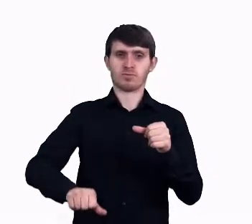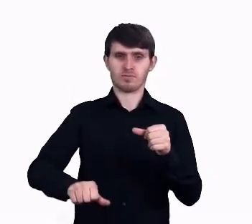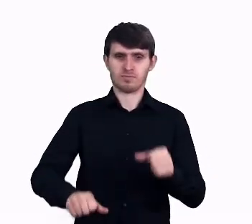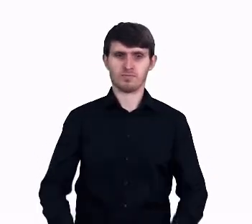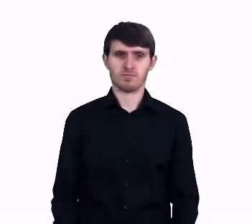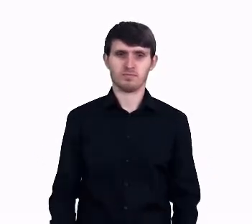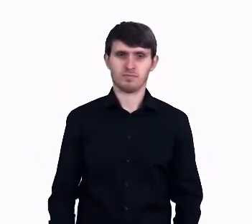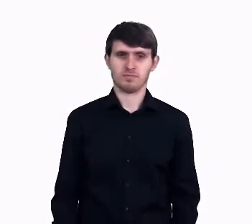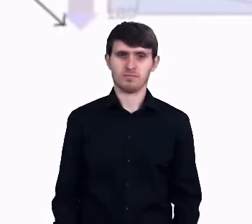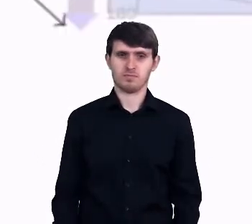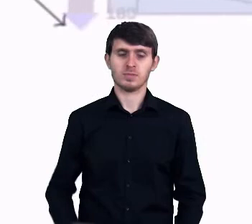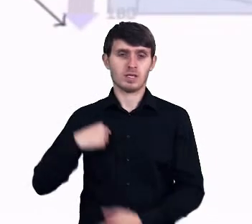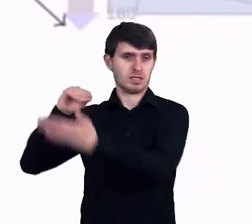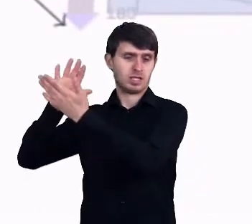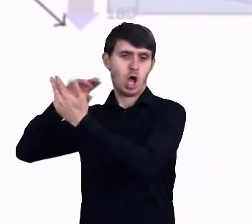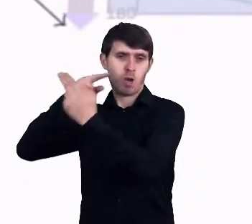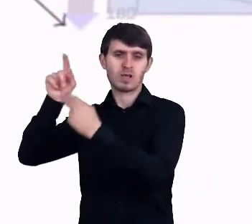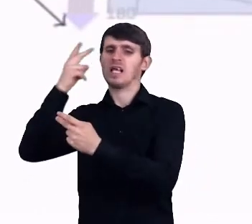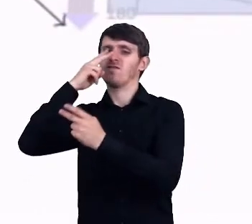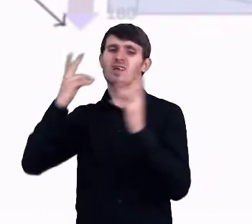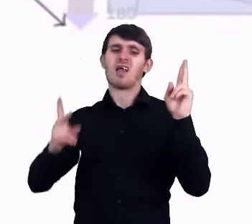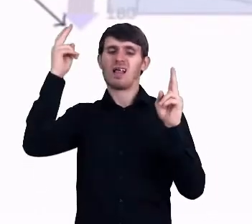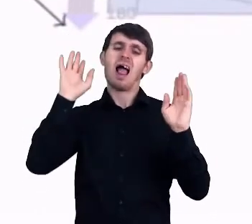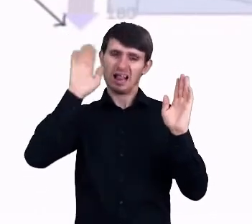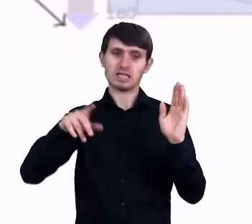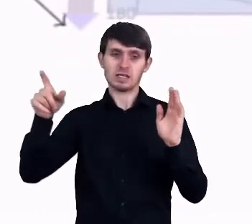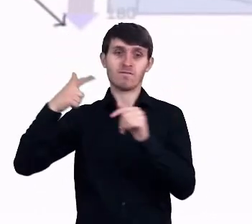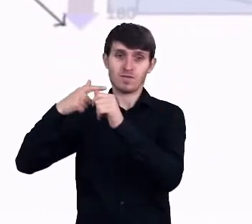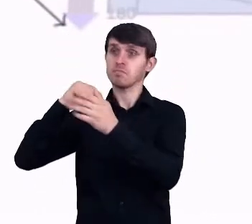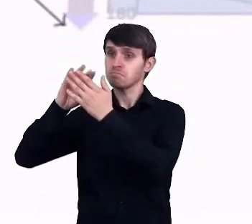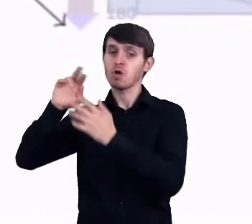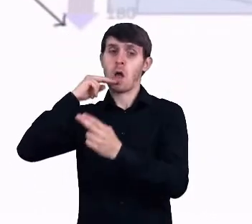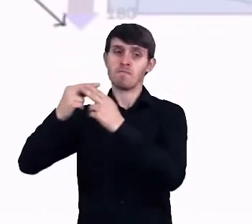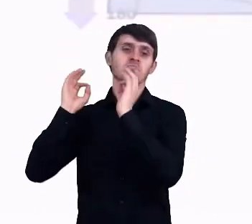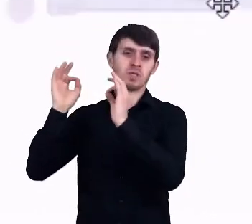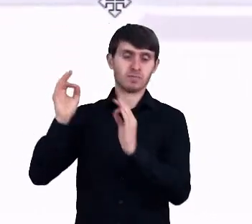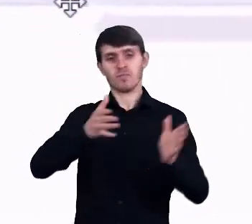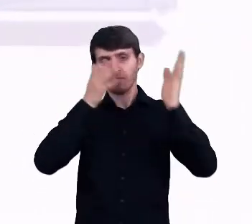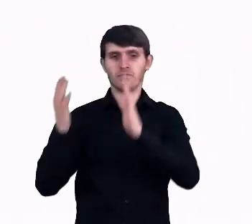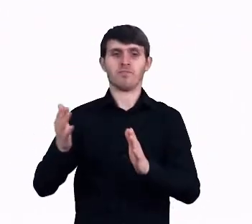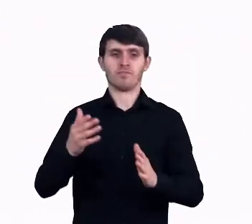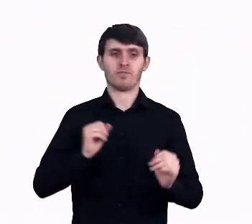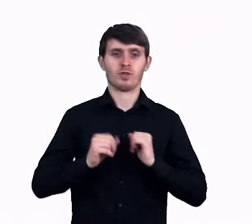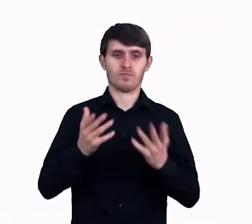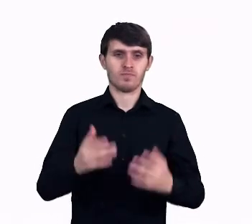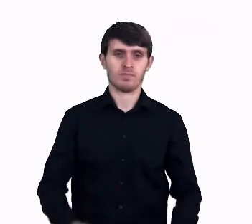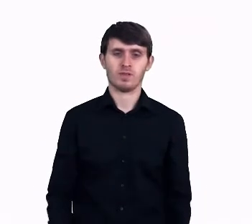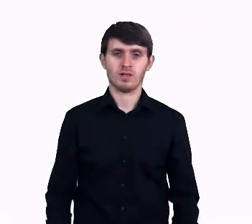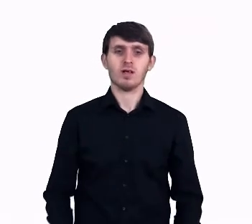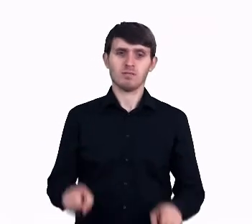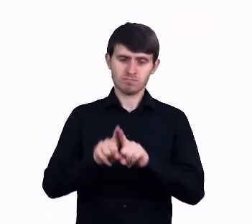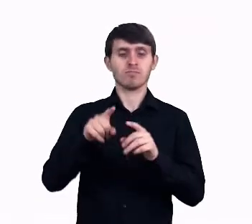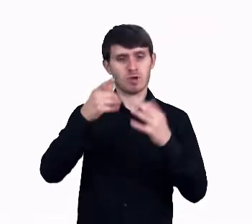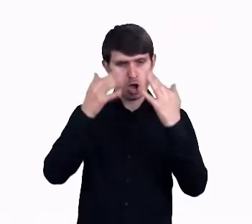20 stopni wpisuje odpowiedź poza ekranem nie widać jej odpowiedź prawidłowa i mamy